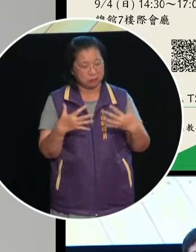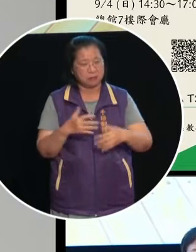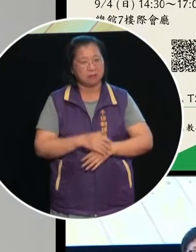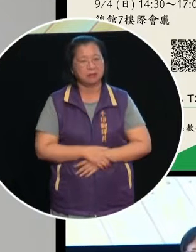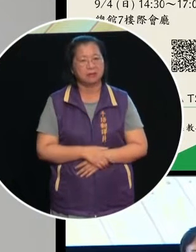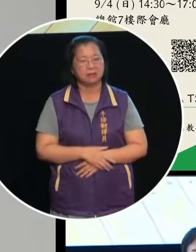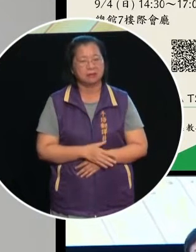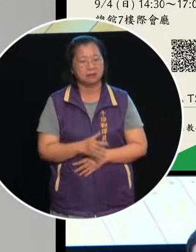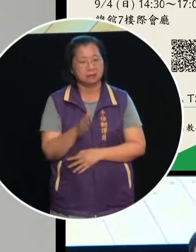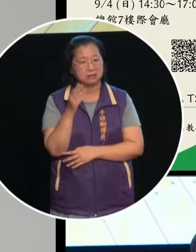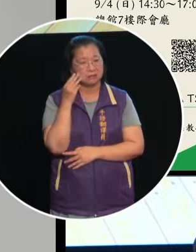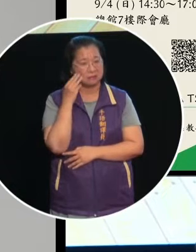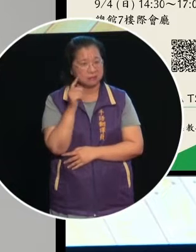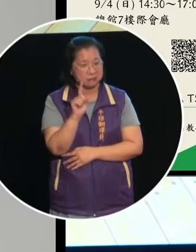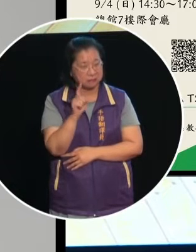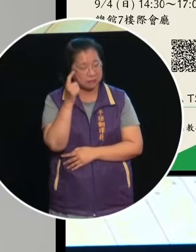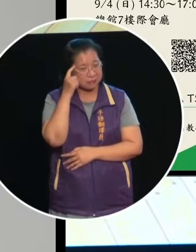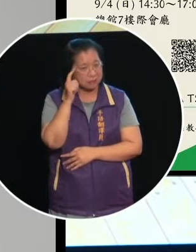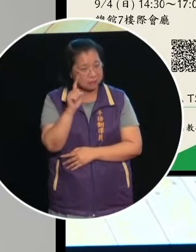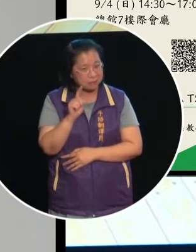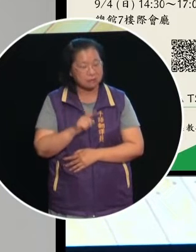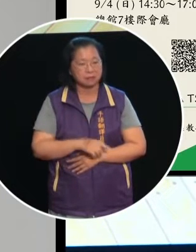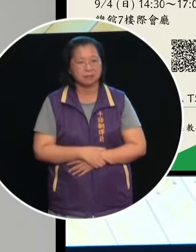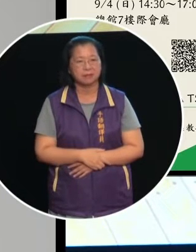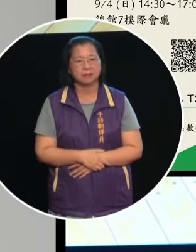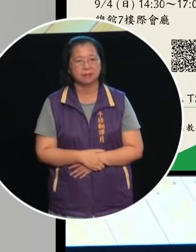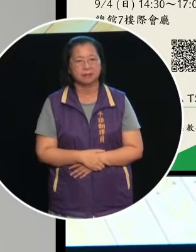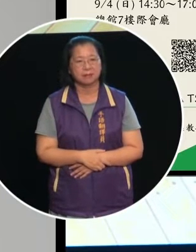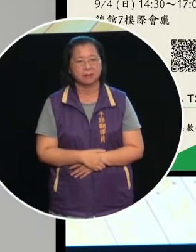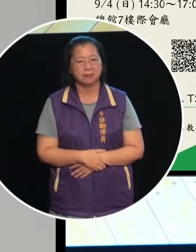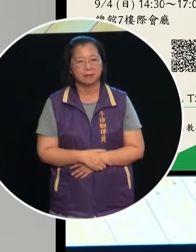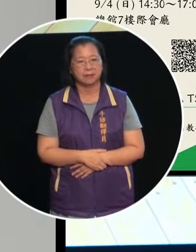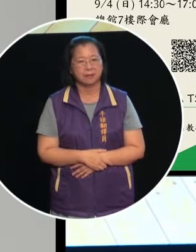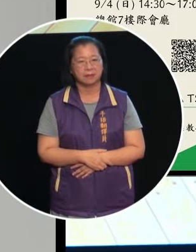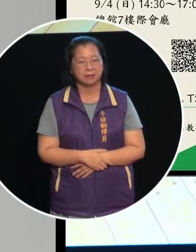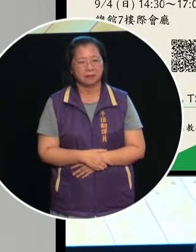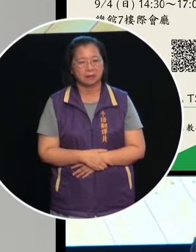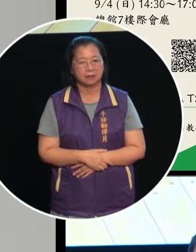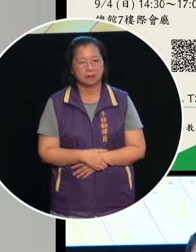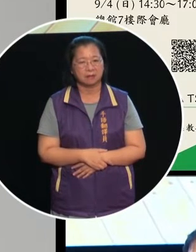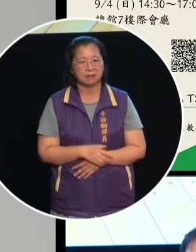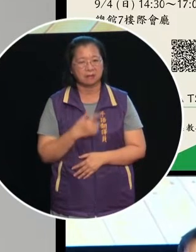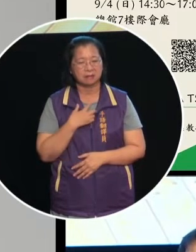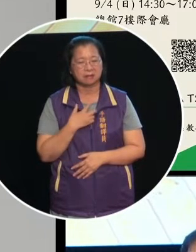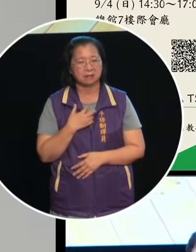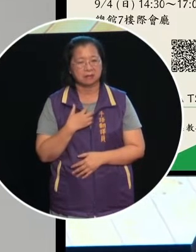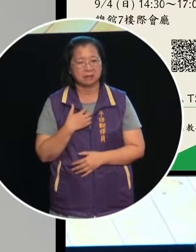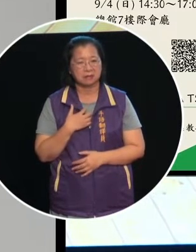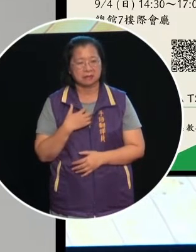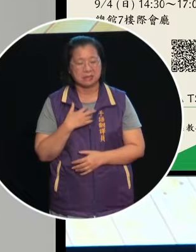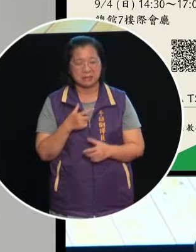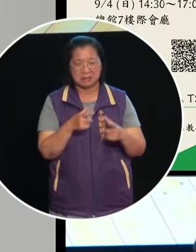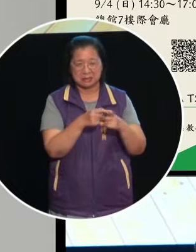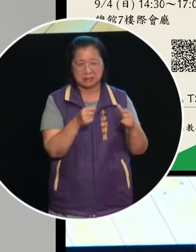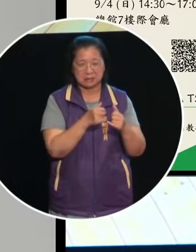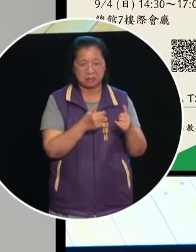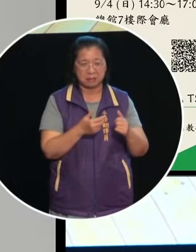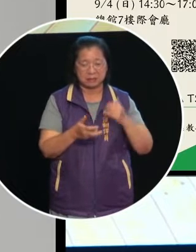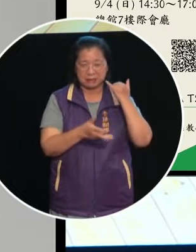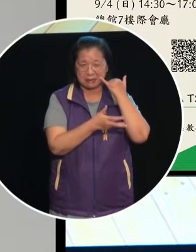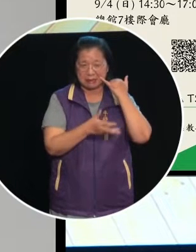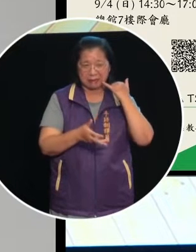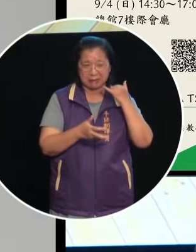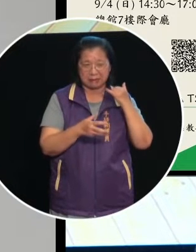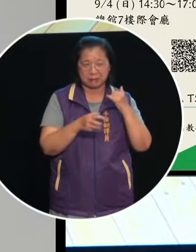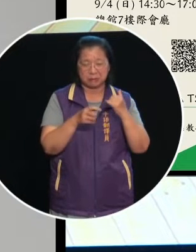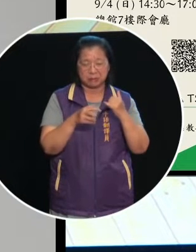是别家的事，所以呢这个没有达到日本海域的话，那日本的反应是一定会